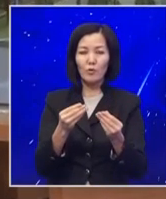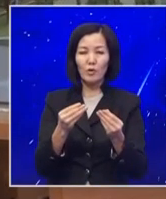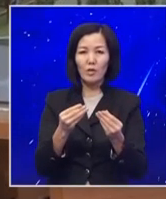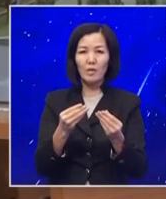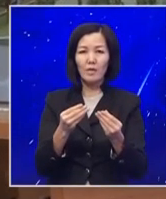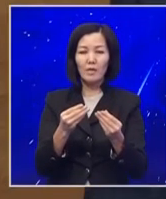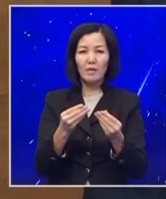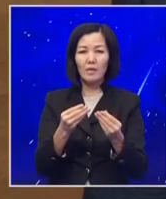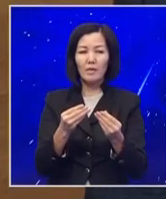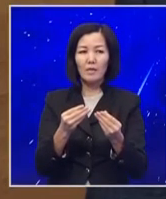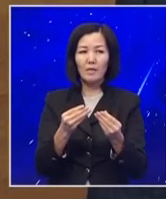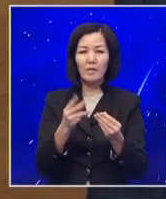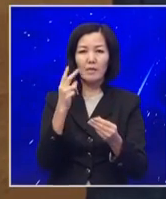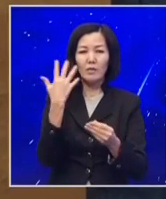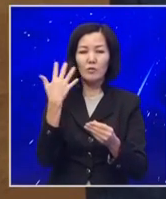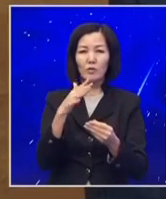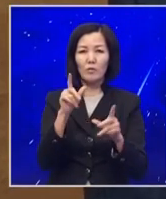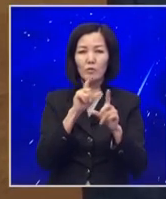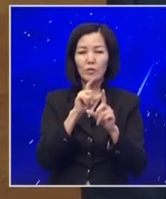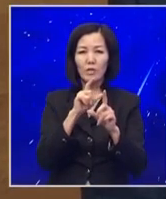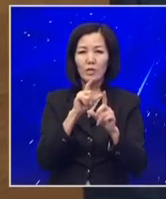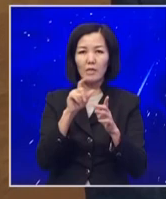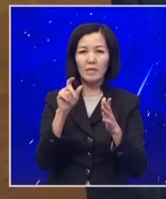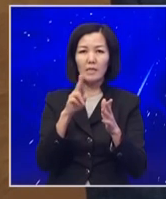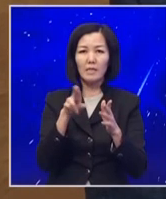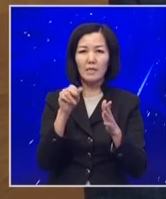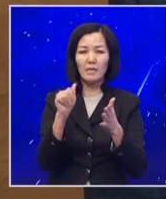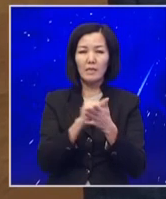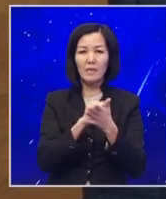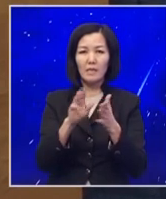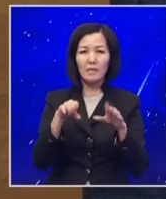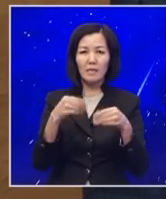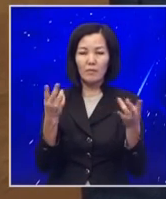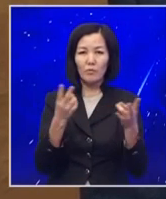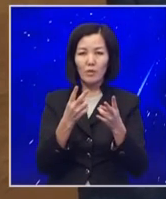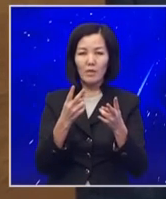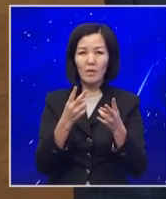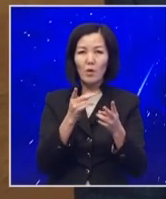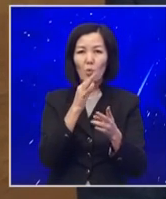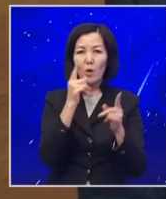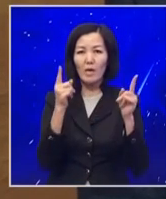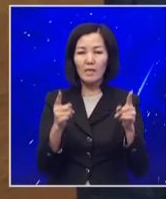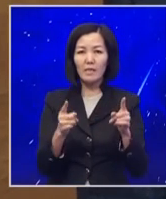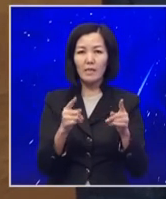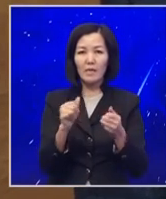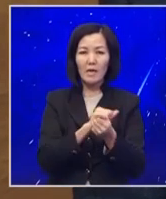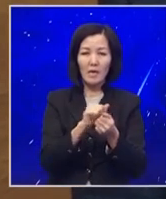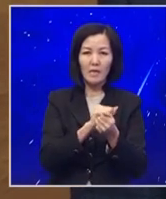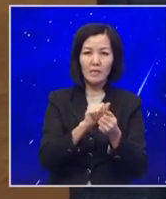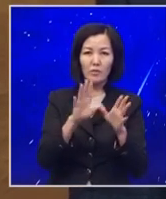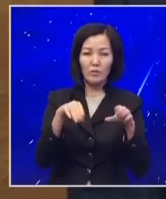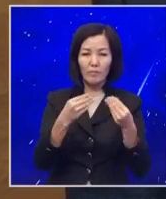тұрған міндеттеме ол 250-ші нысан бойынша декларациясын тапсыру. Оның мерзімі қағаз жүзінде